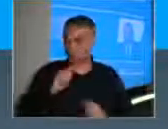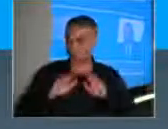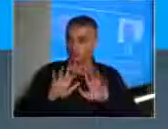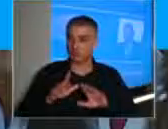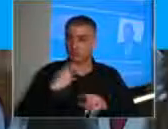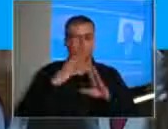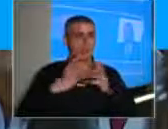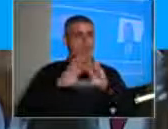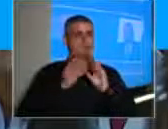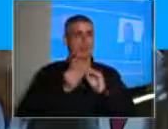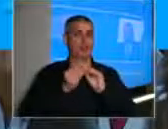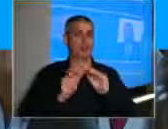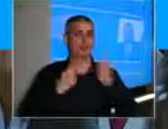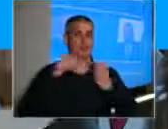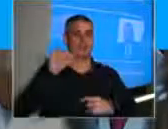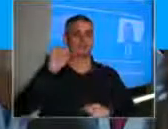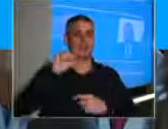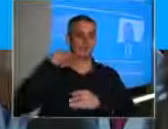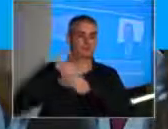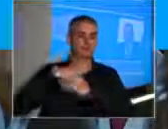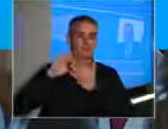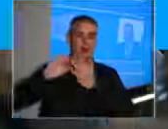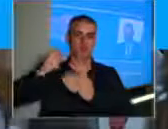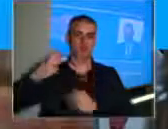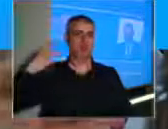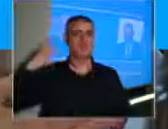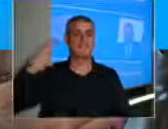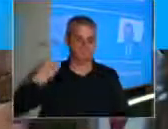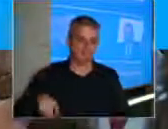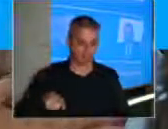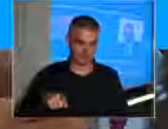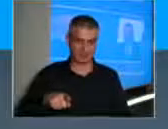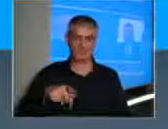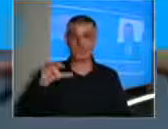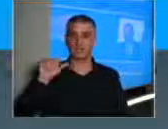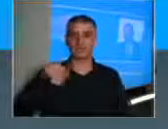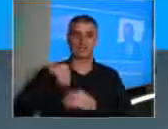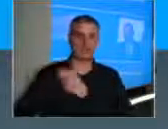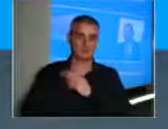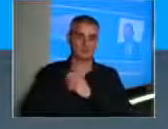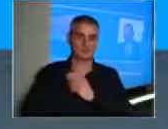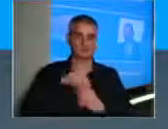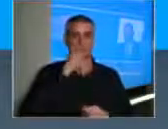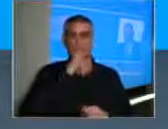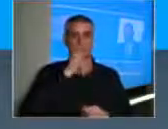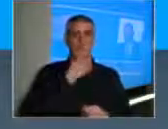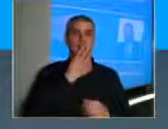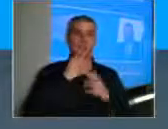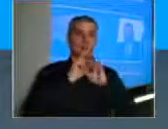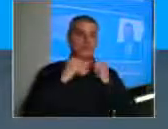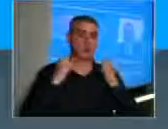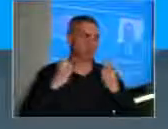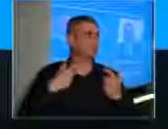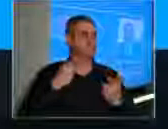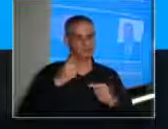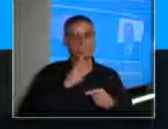עם שלם, במקרה אמסלם לא. נמצא איתו במקום שני אצל פייגלין. אמסלם אצל פייגלין, אלי ישי ביהדות התורה. גם זה עוד